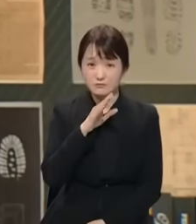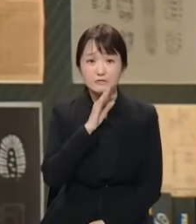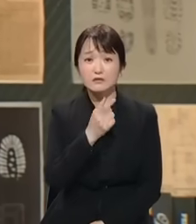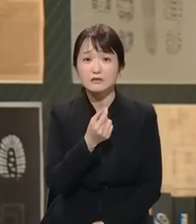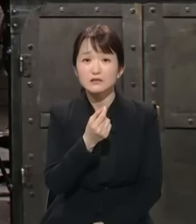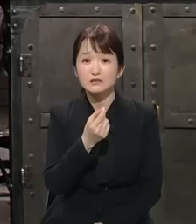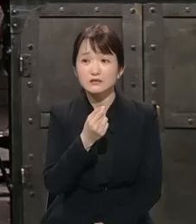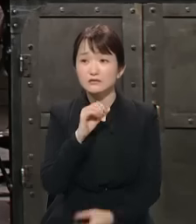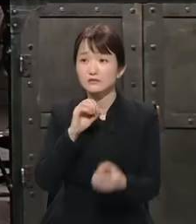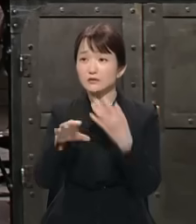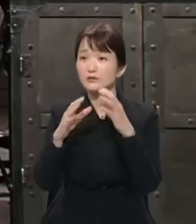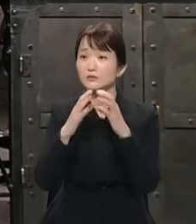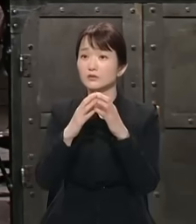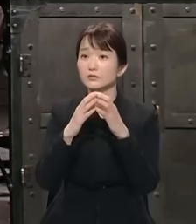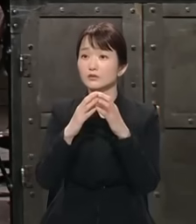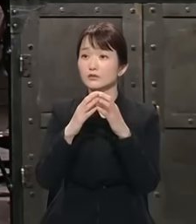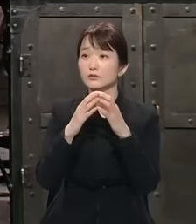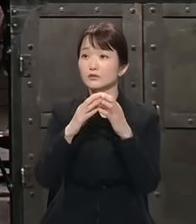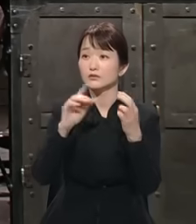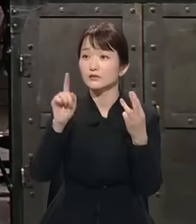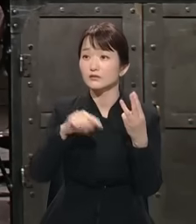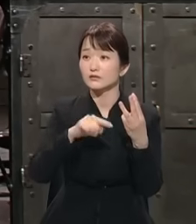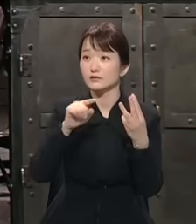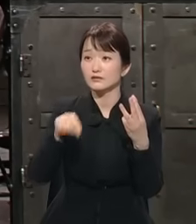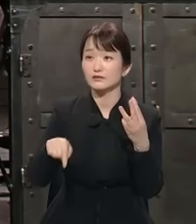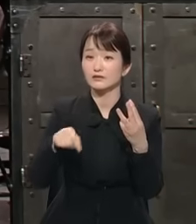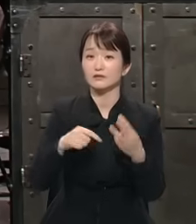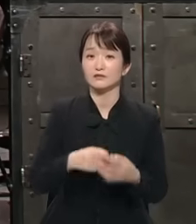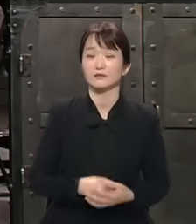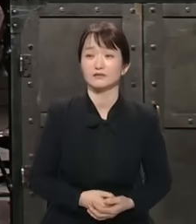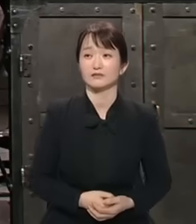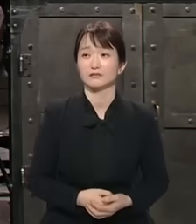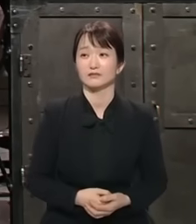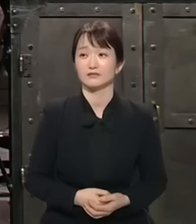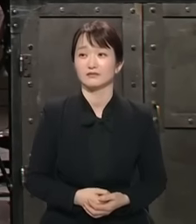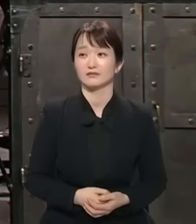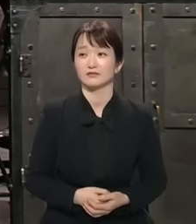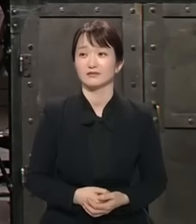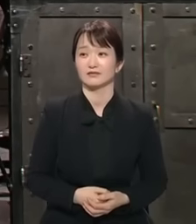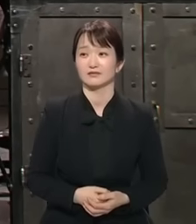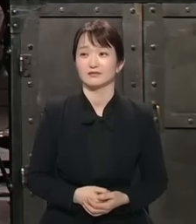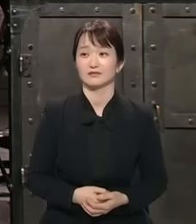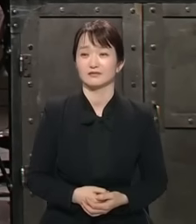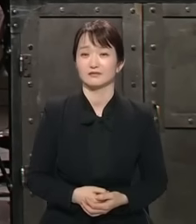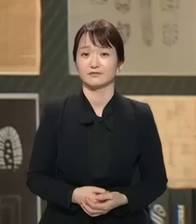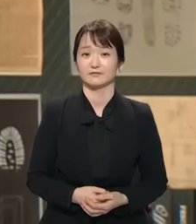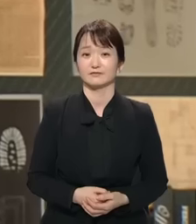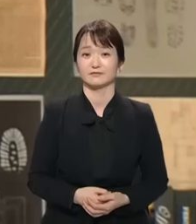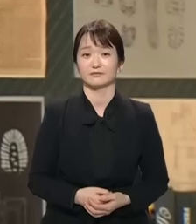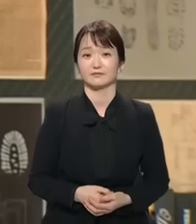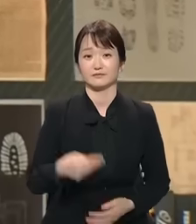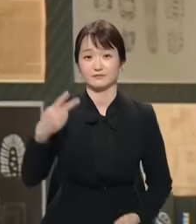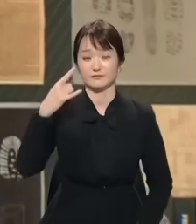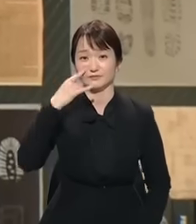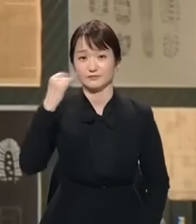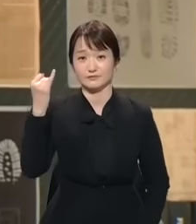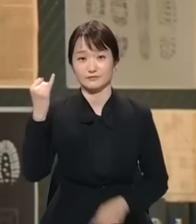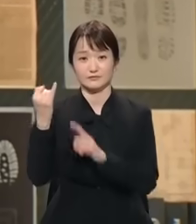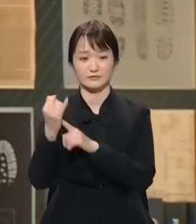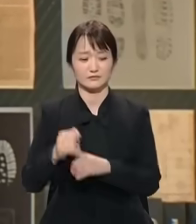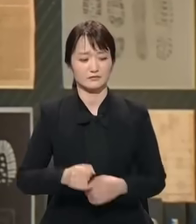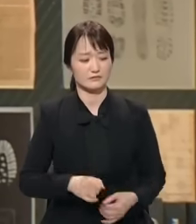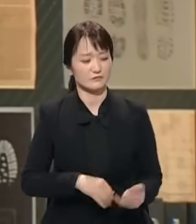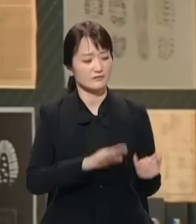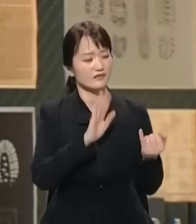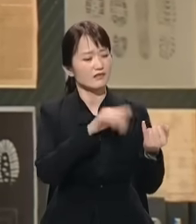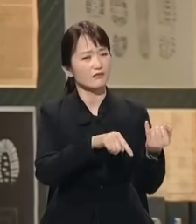동그라미 아니 이럴 수가. 와우. 오 좋습니다. 자 다음은 시어머니예요. 어머머머머머